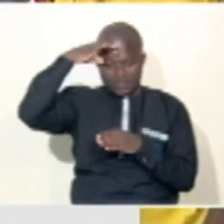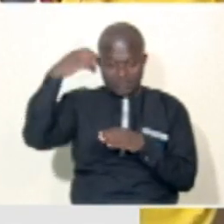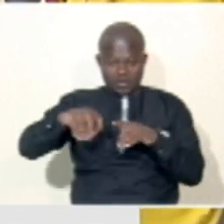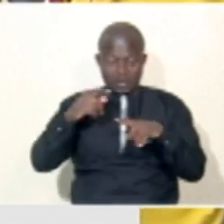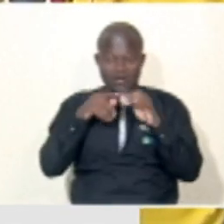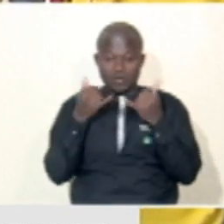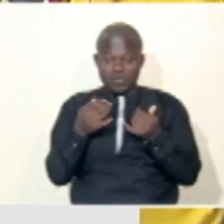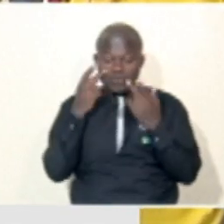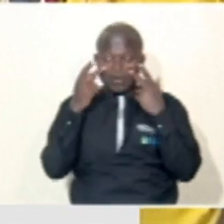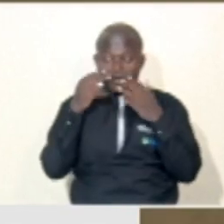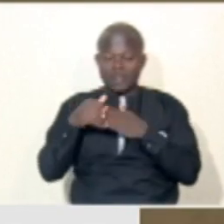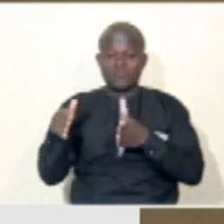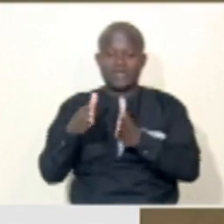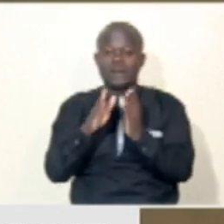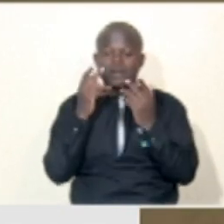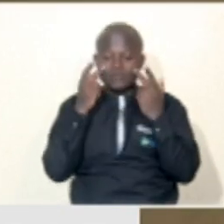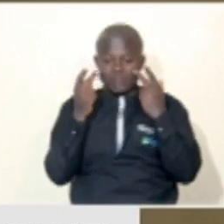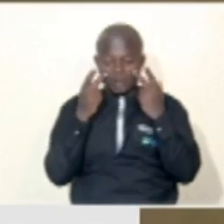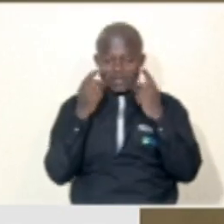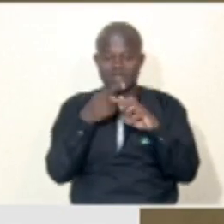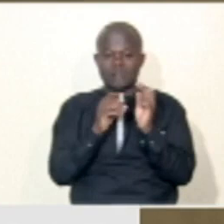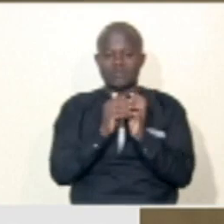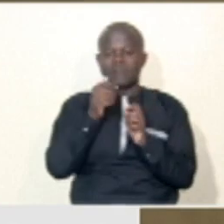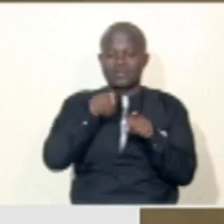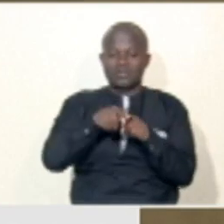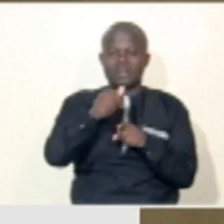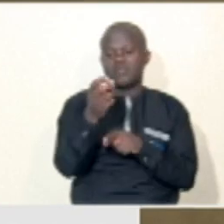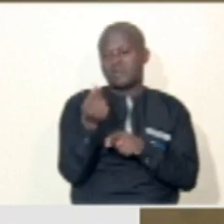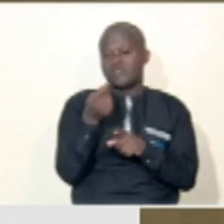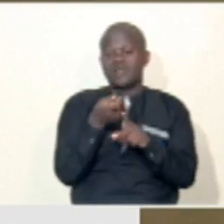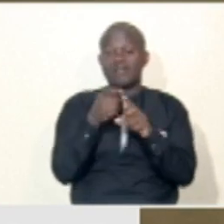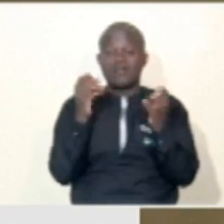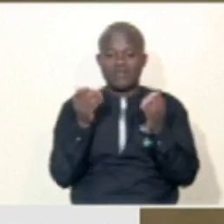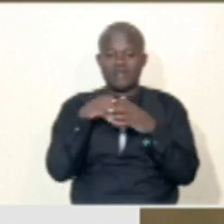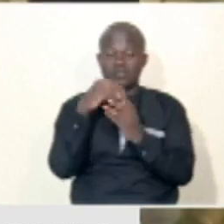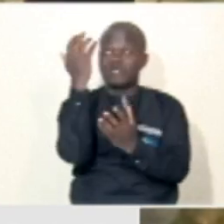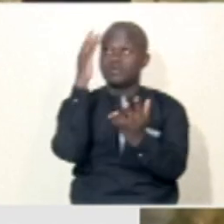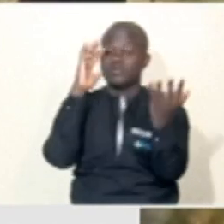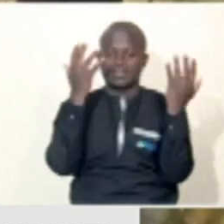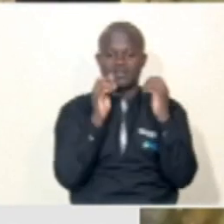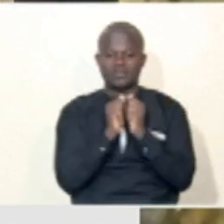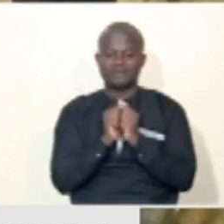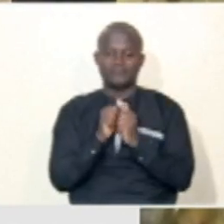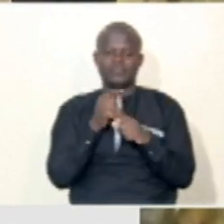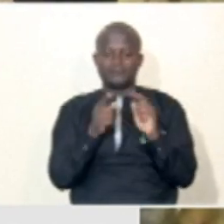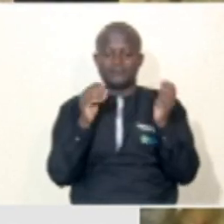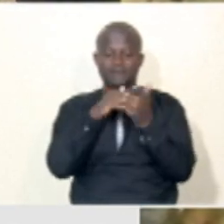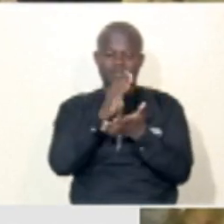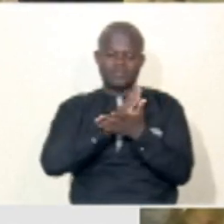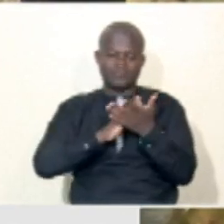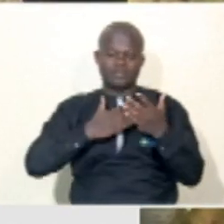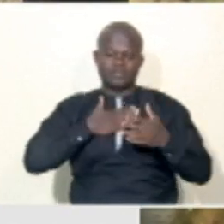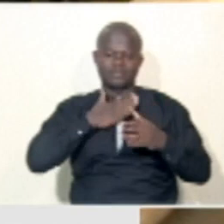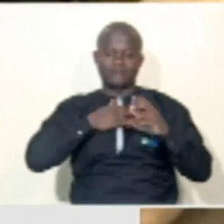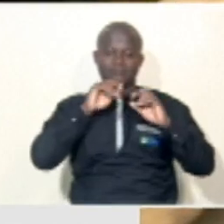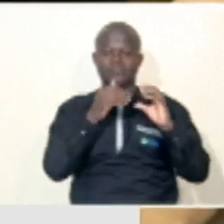imihanda twarayibonye kandi byo nabyo amafaranga agomba guturuka he muri iyo shyamba gusa nubwo hari abishimira ko kwimurwa mu mbago